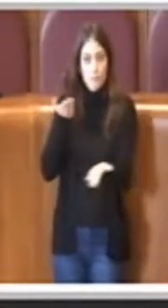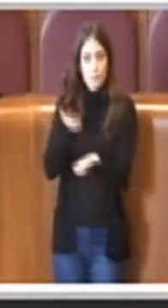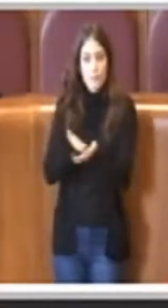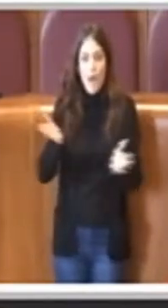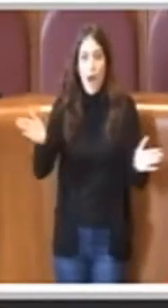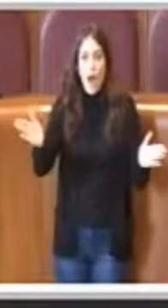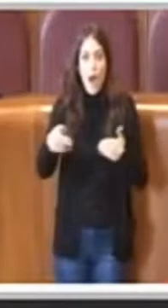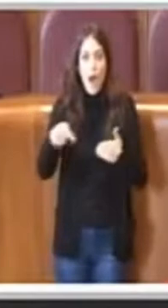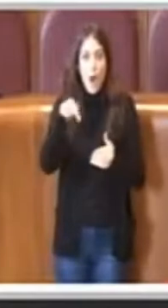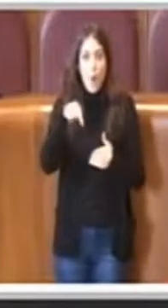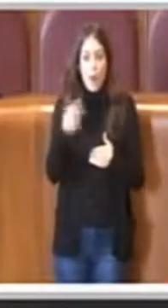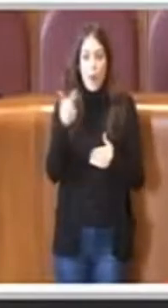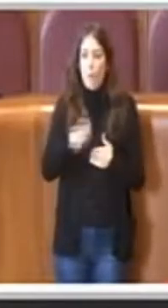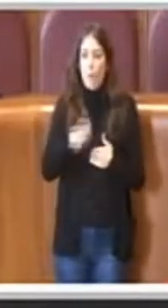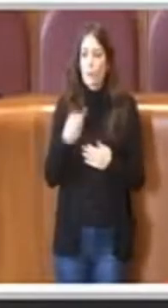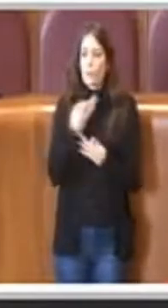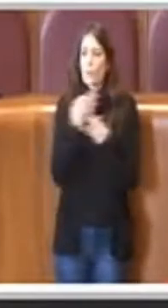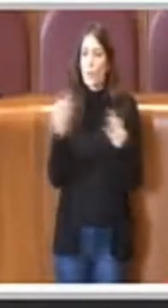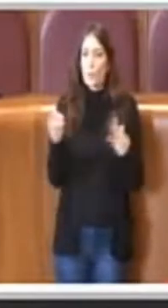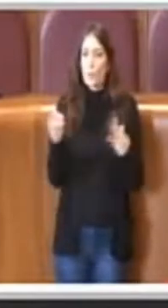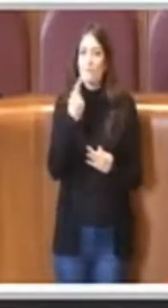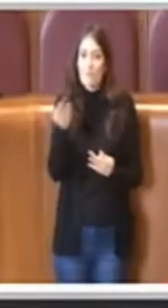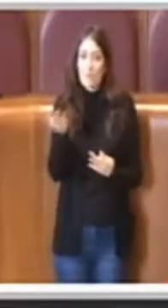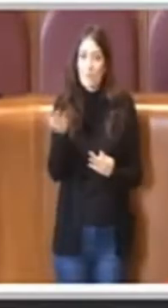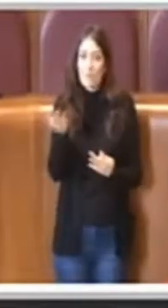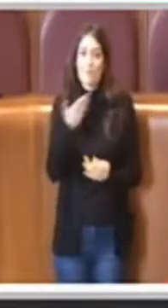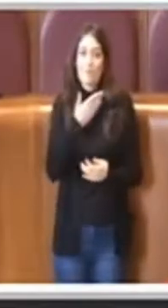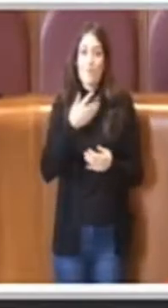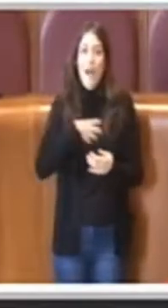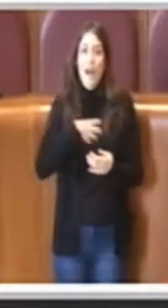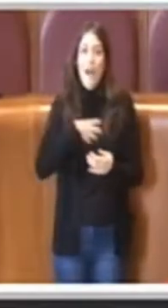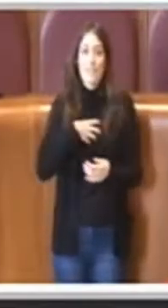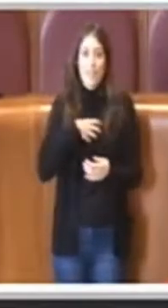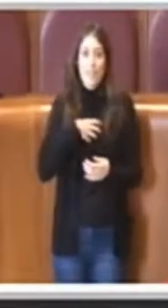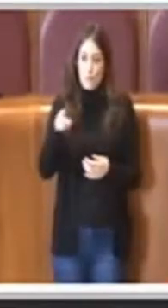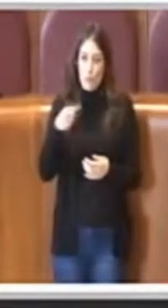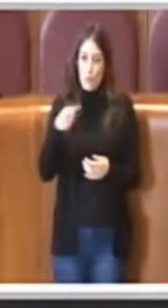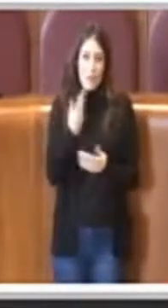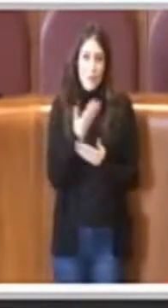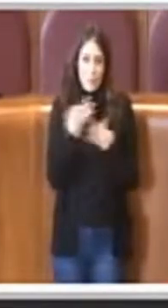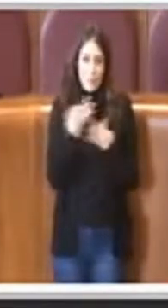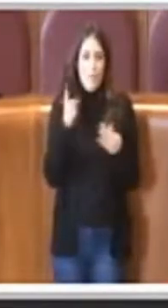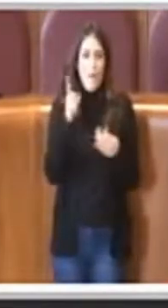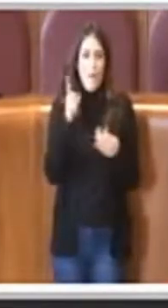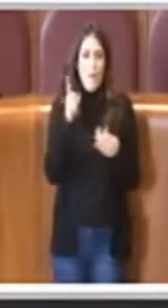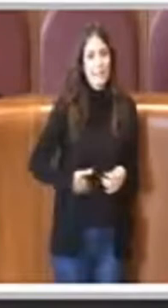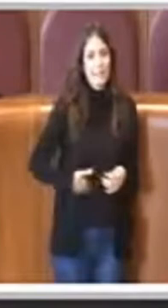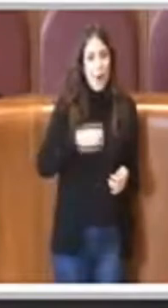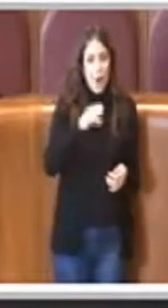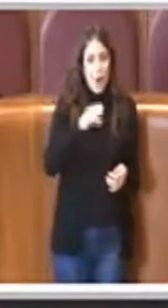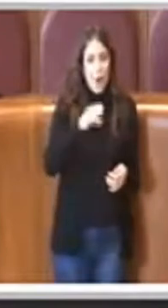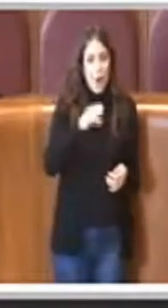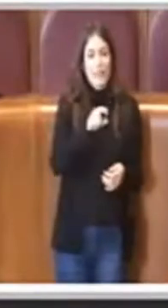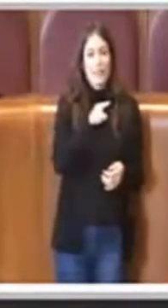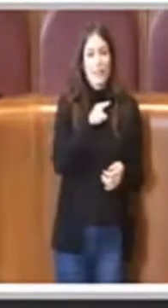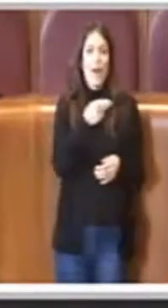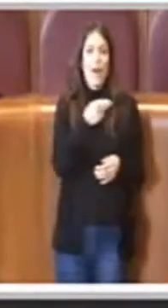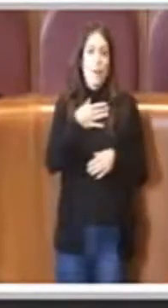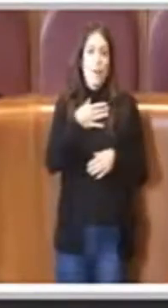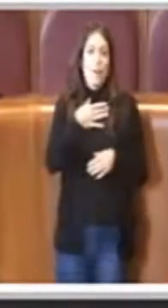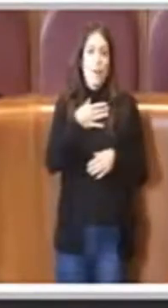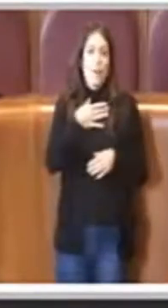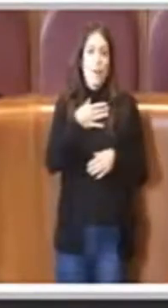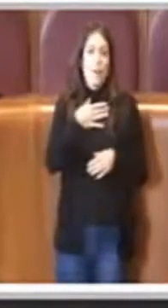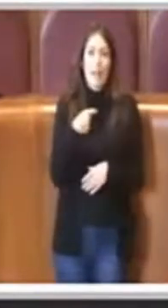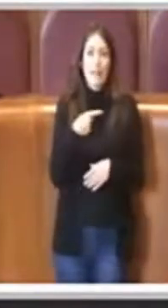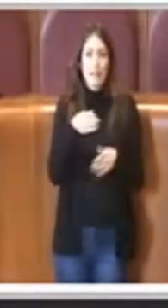come già ha detto giustamente l'assessore, ma anche ha ribadito il consigliere Coia, Presidente della Commissione Commercio, è